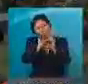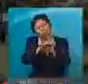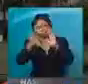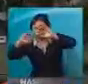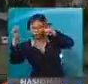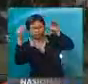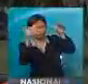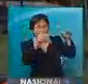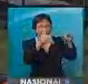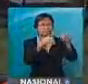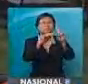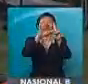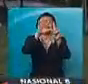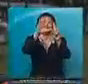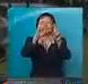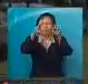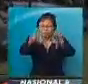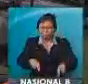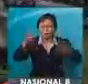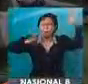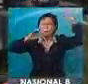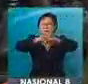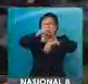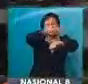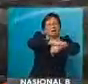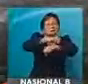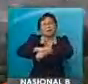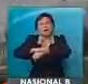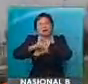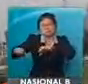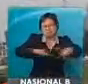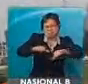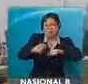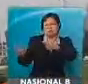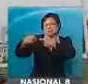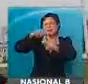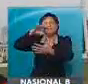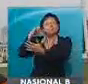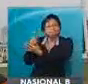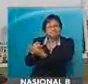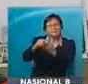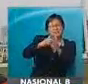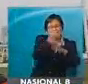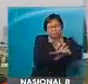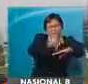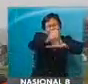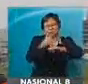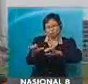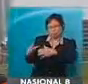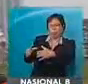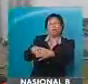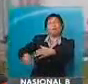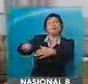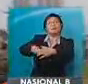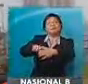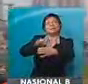perhatian bahawa 150 rakyat Malaysia ditahan berhubung aktiviti berkaitan keganasan sejak penubuhan kumpulan dikenali